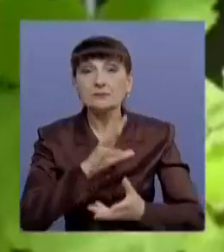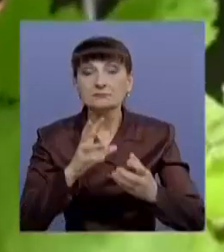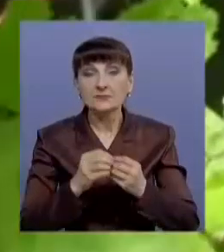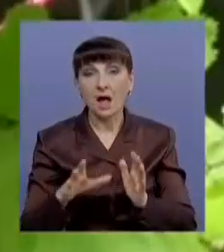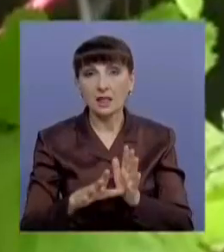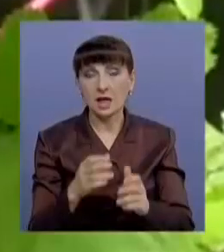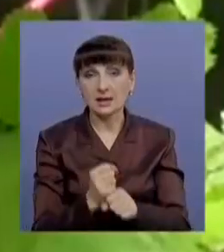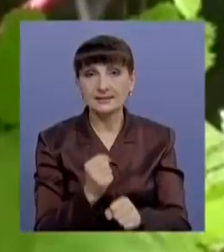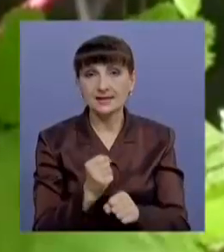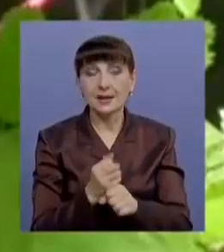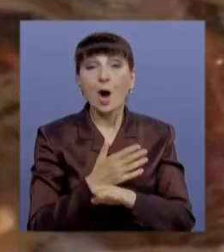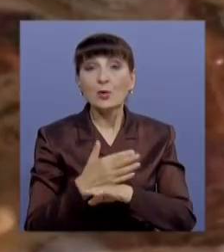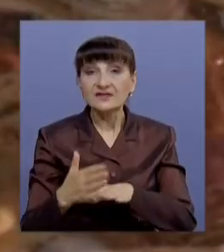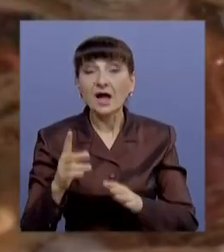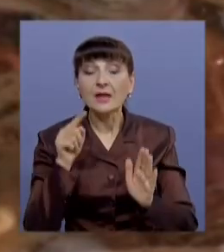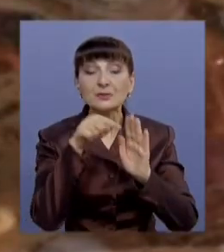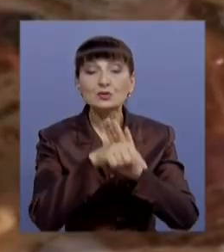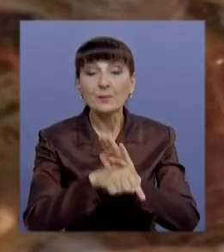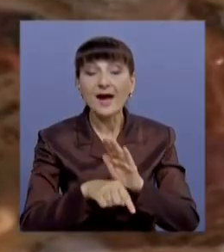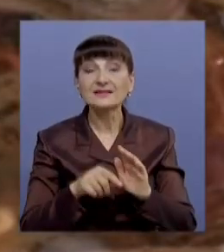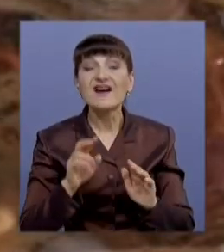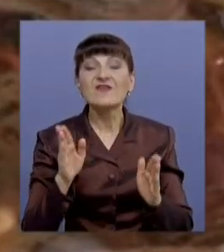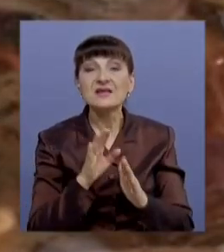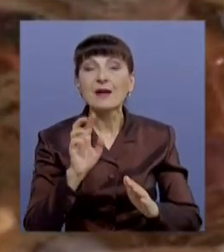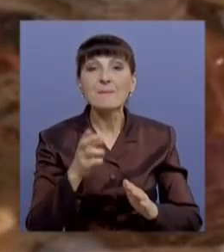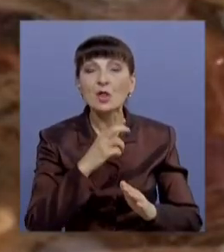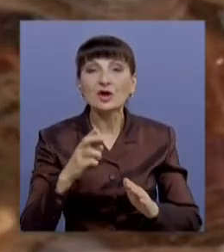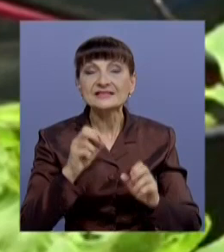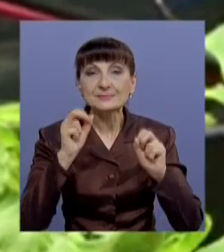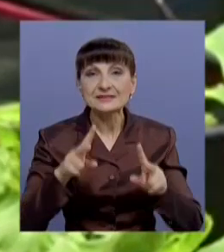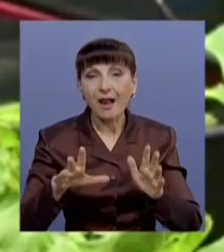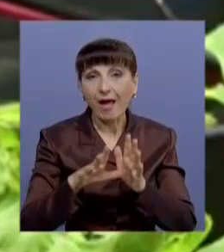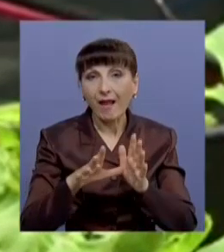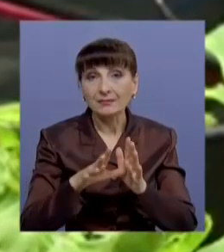вырабатывается энергия. После этого она поступает в микробиологические топливные элементы.